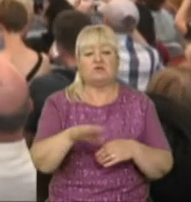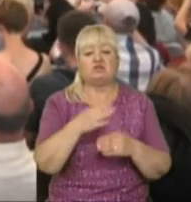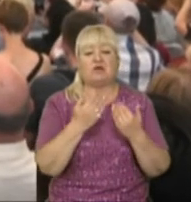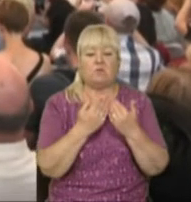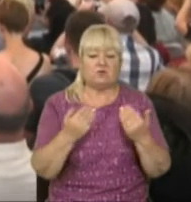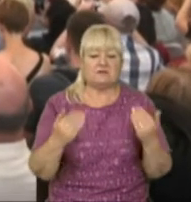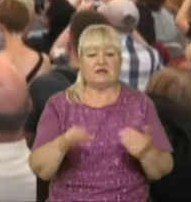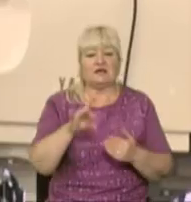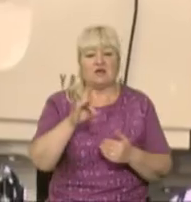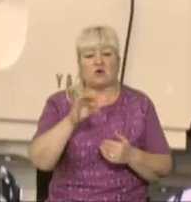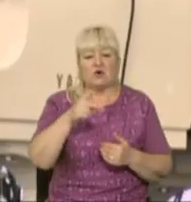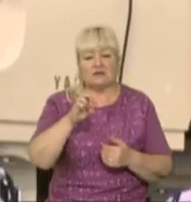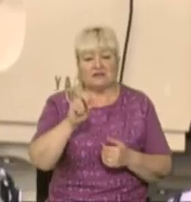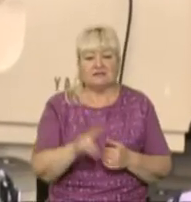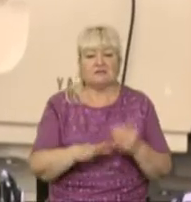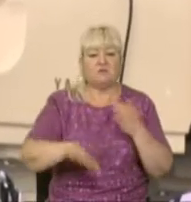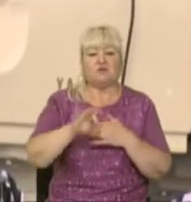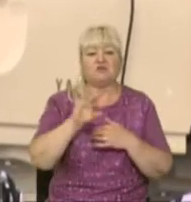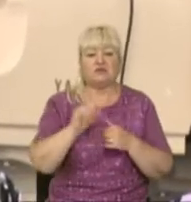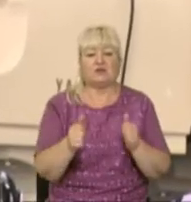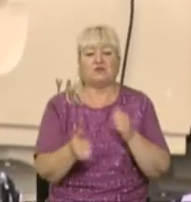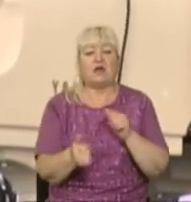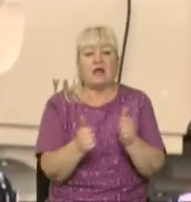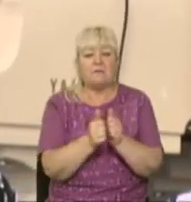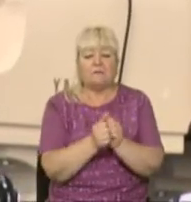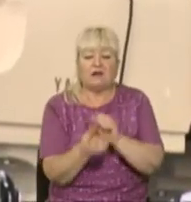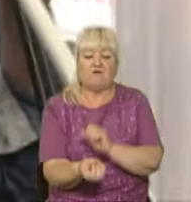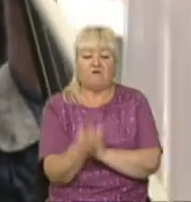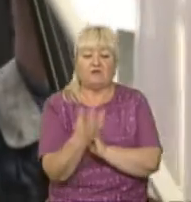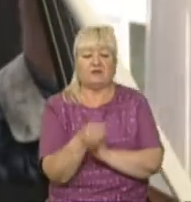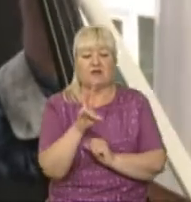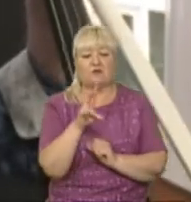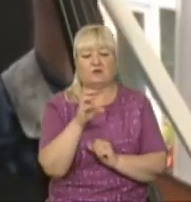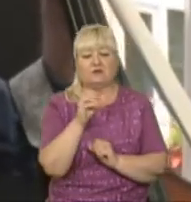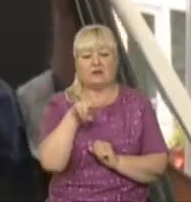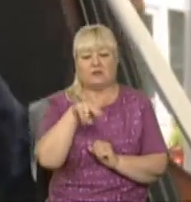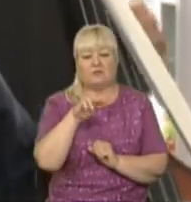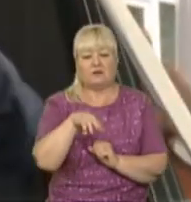Братів Рогатинців та на площі Ринок біля фонтану «Нептун».